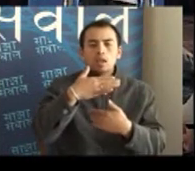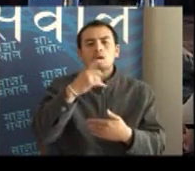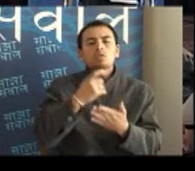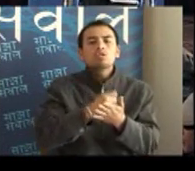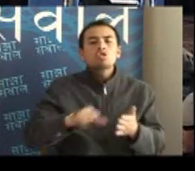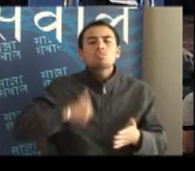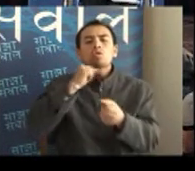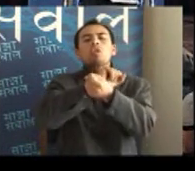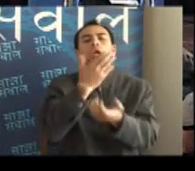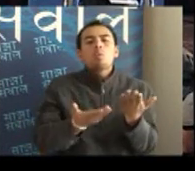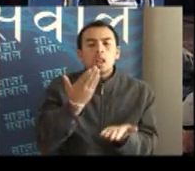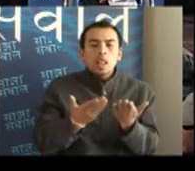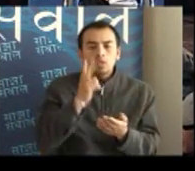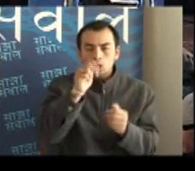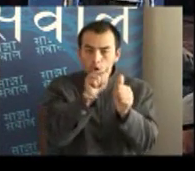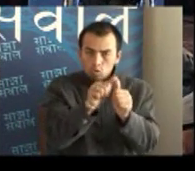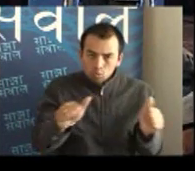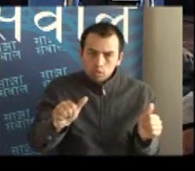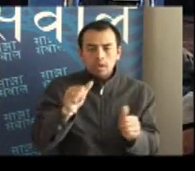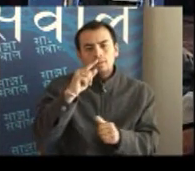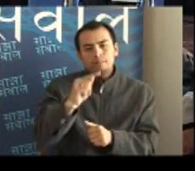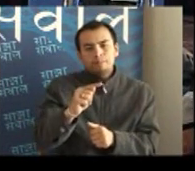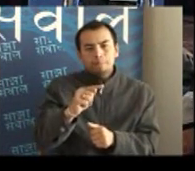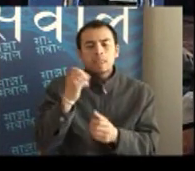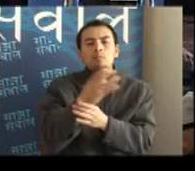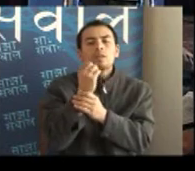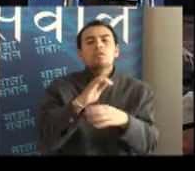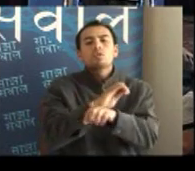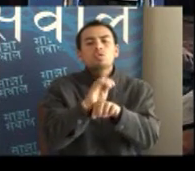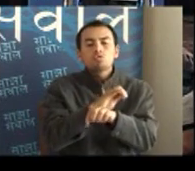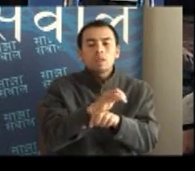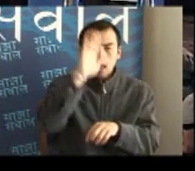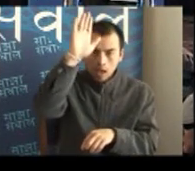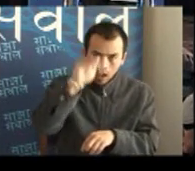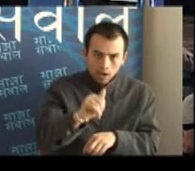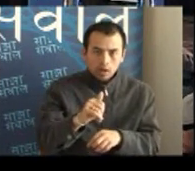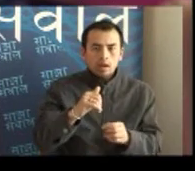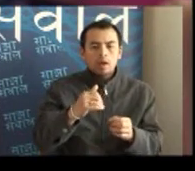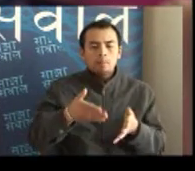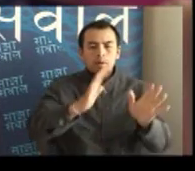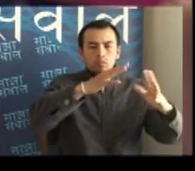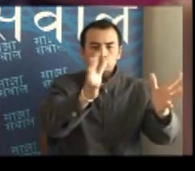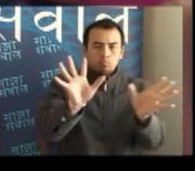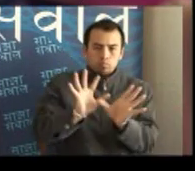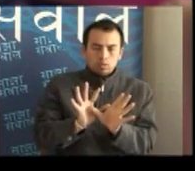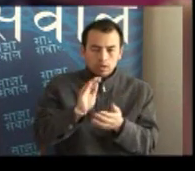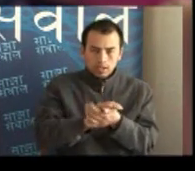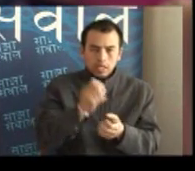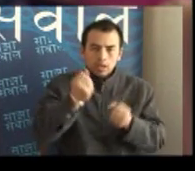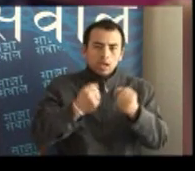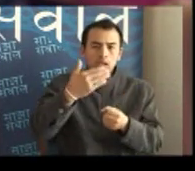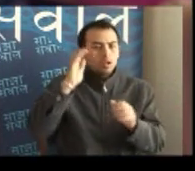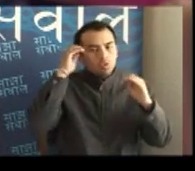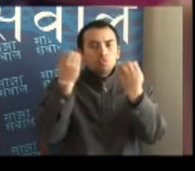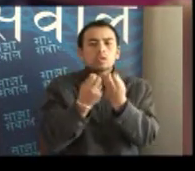जीवन खतरामा पर्न सक्छ, त्यही अनुसारको इमर्जेन्सी सर्भिस आएर तपाईँको बाटो घेरिदिने, त्यो